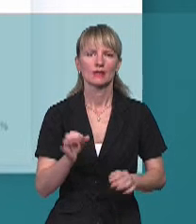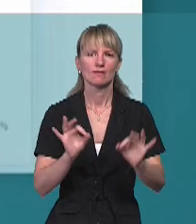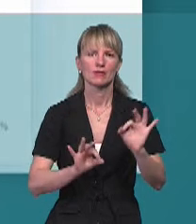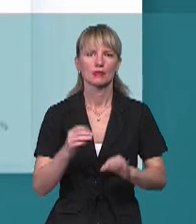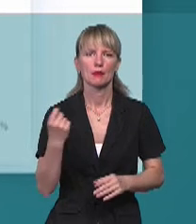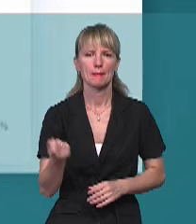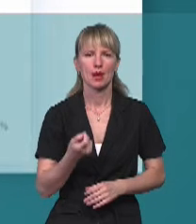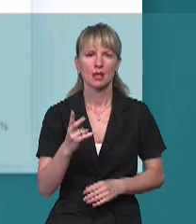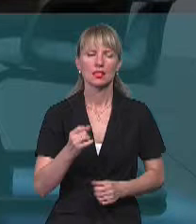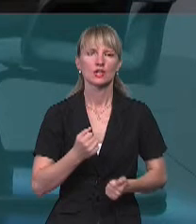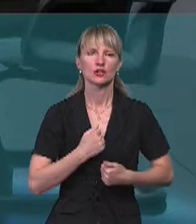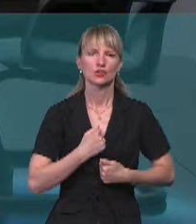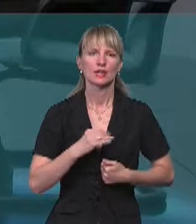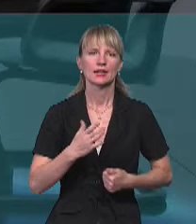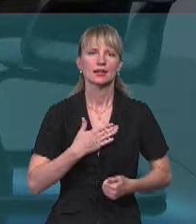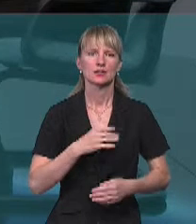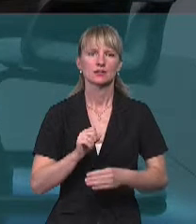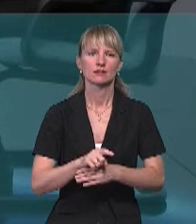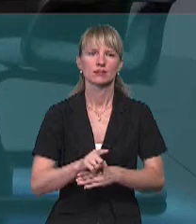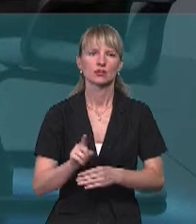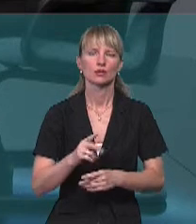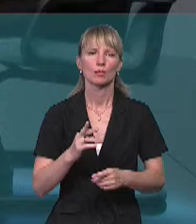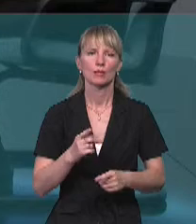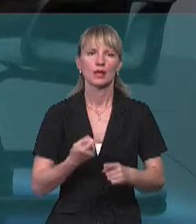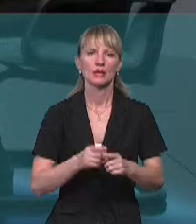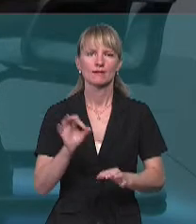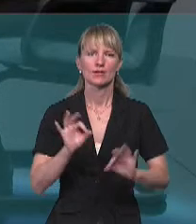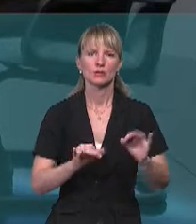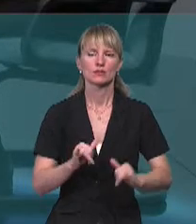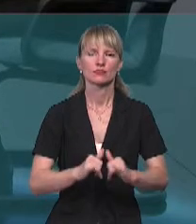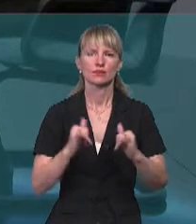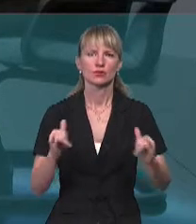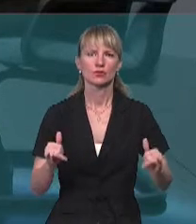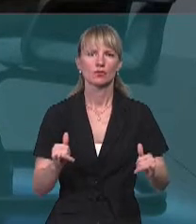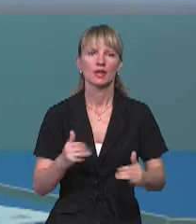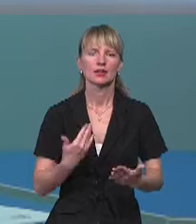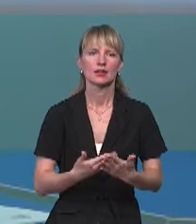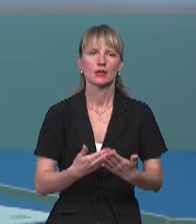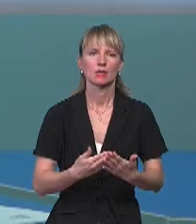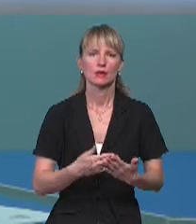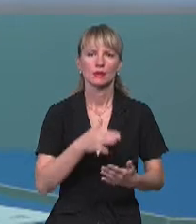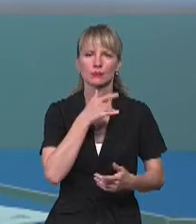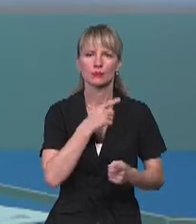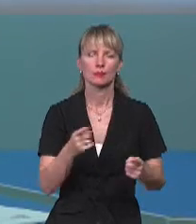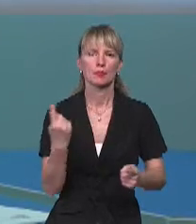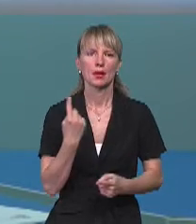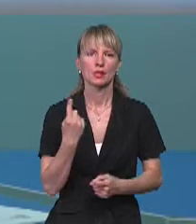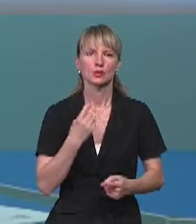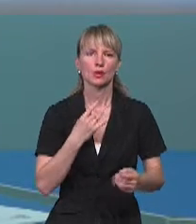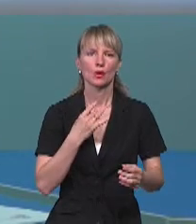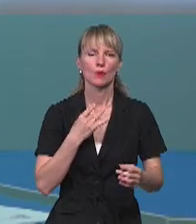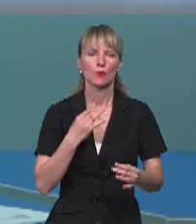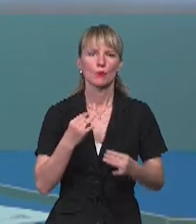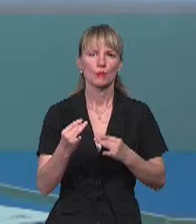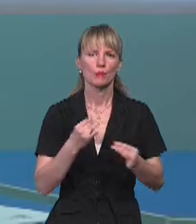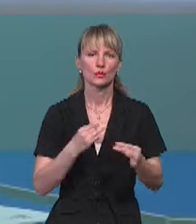не дуже великий, на жаль. І наше завдання, щоб цей відсоток постійно збільшувався. Наприклад, під час першої публічної консультації, яку ми проводили